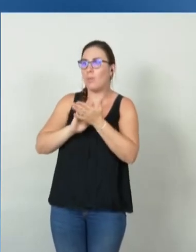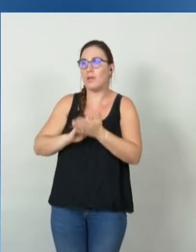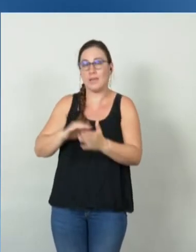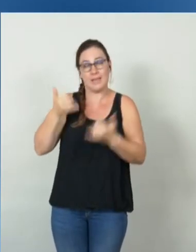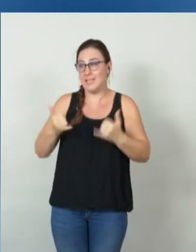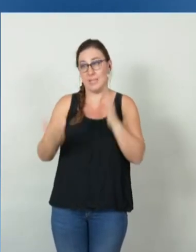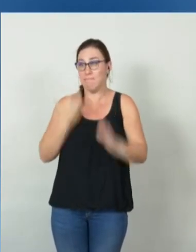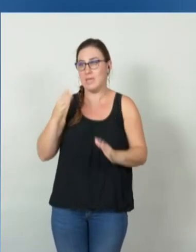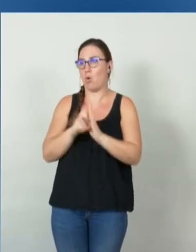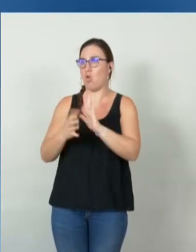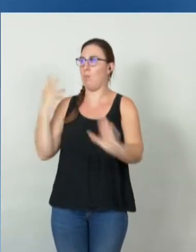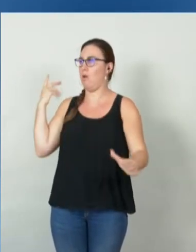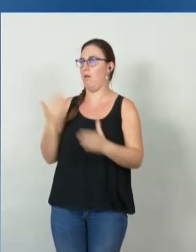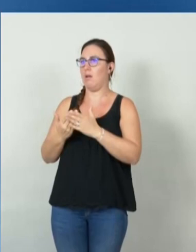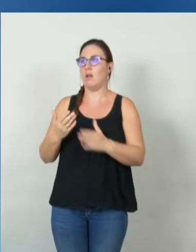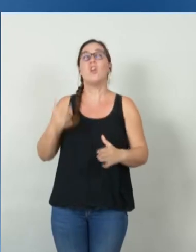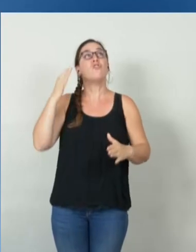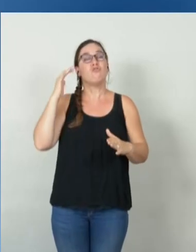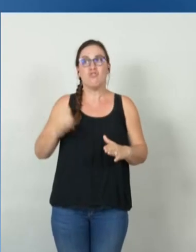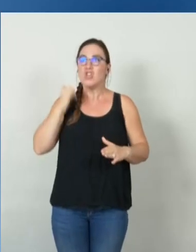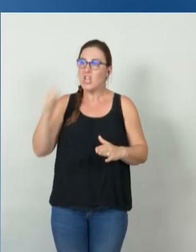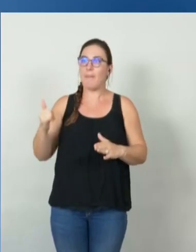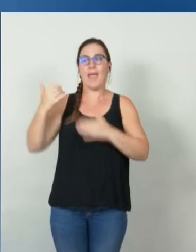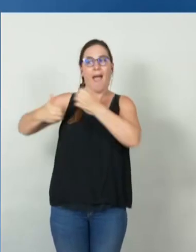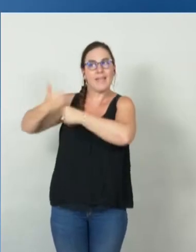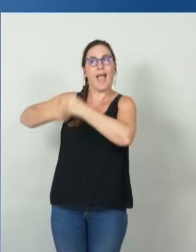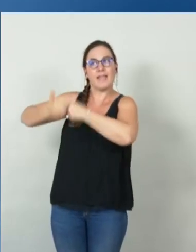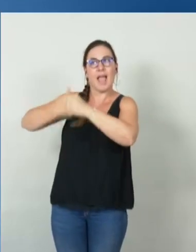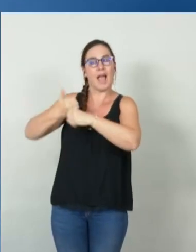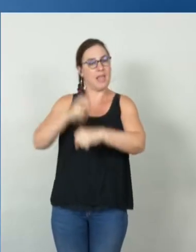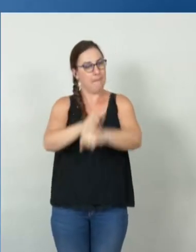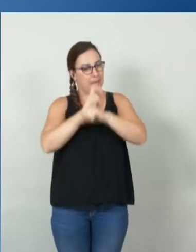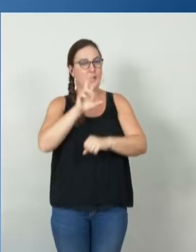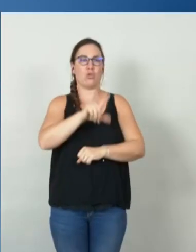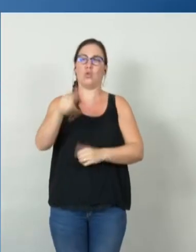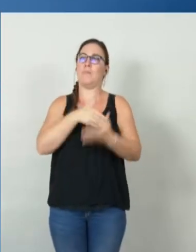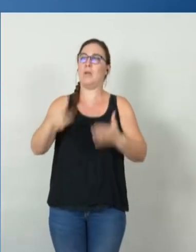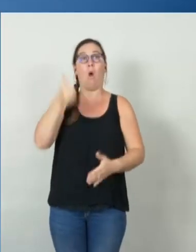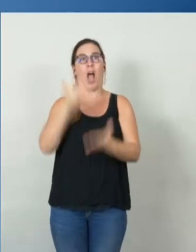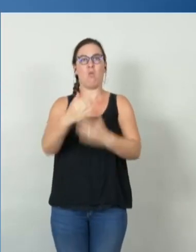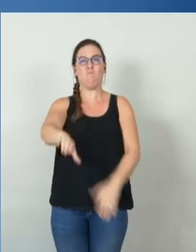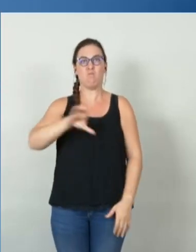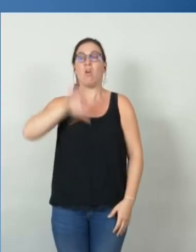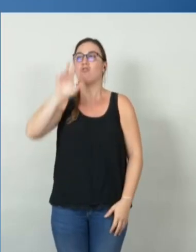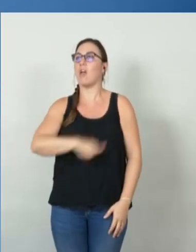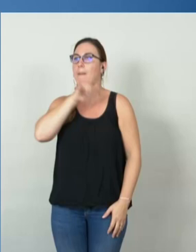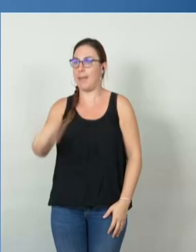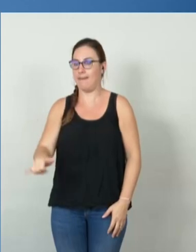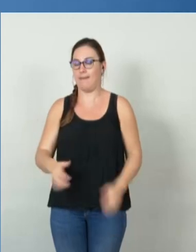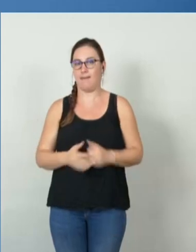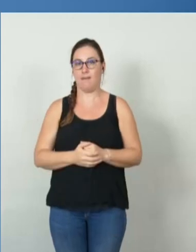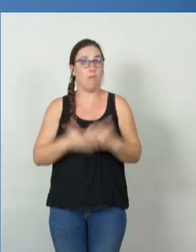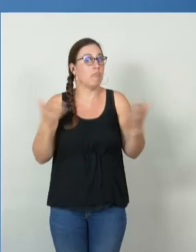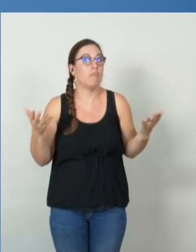aucune année de budget grenoblois n'a emprunté 32 millions d'un seul coup aucun budget historique voilà